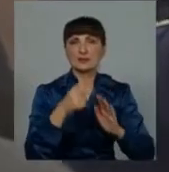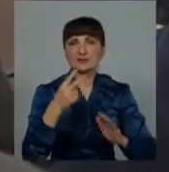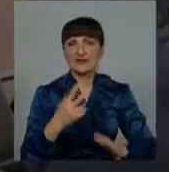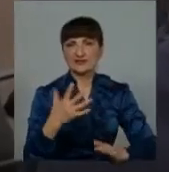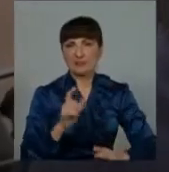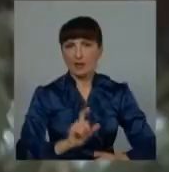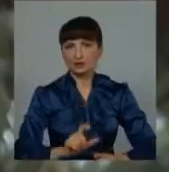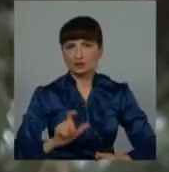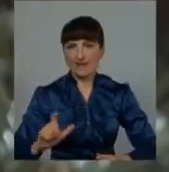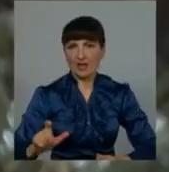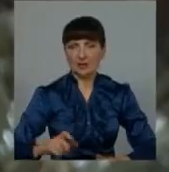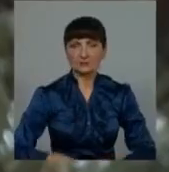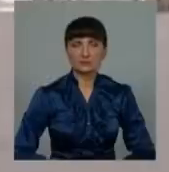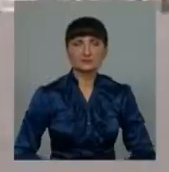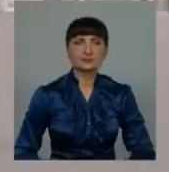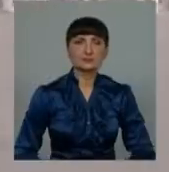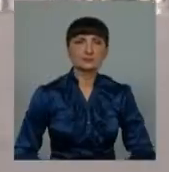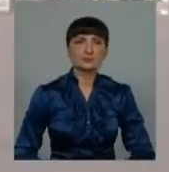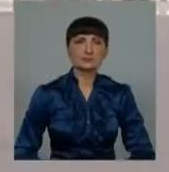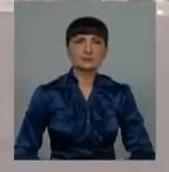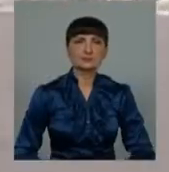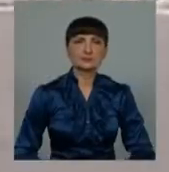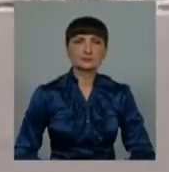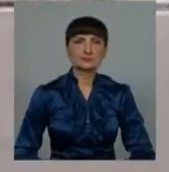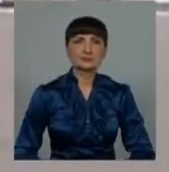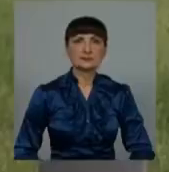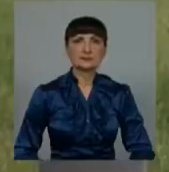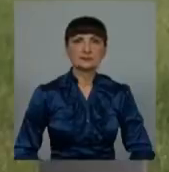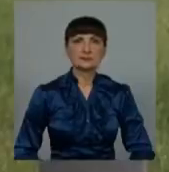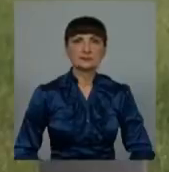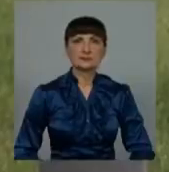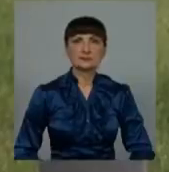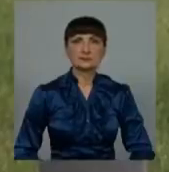25 человек. Рамина Мирзалимова, Арсен Сандыбаев, Мира Мисабеков, телеканал Алматы.